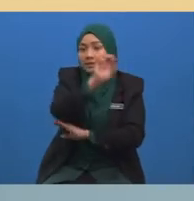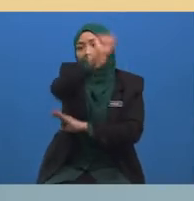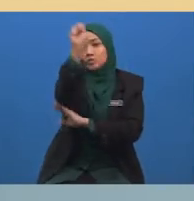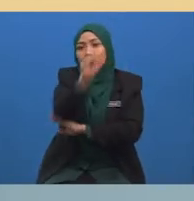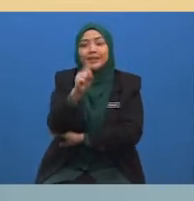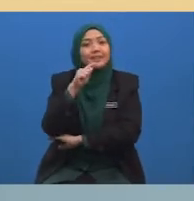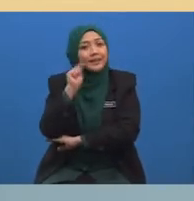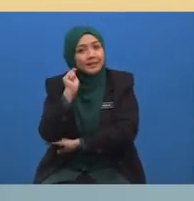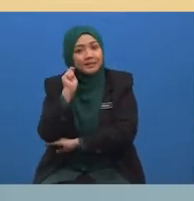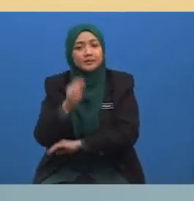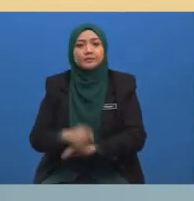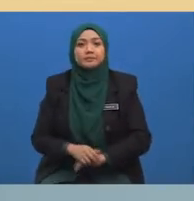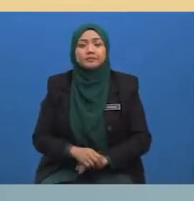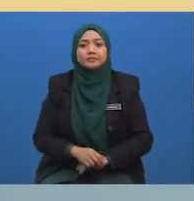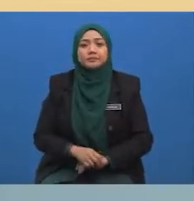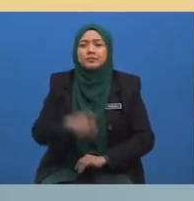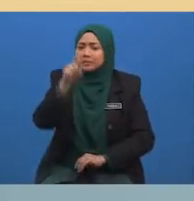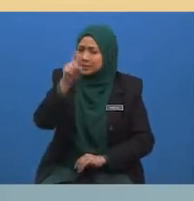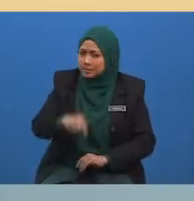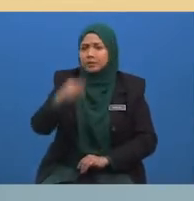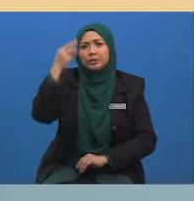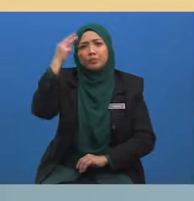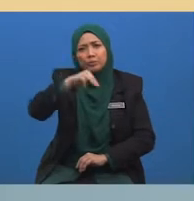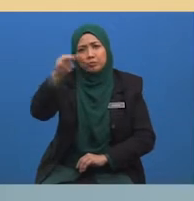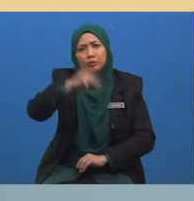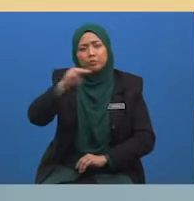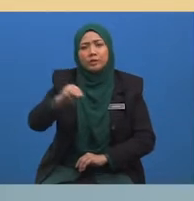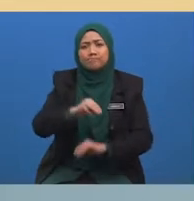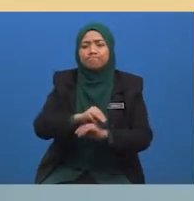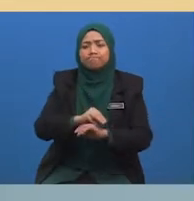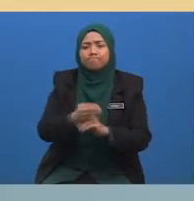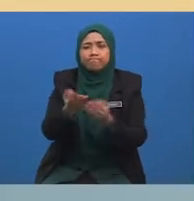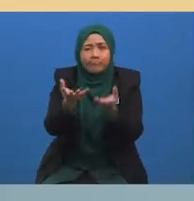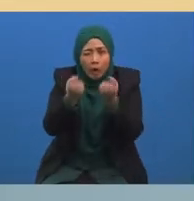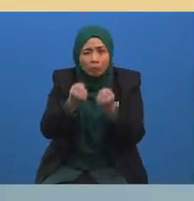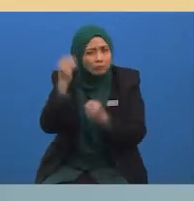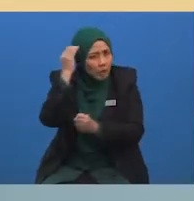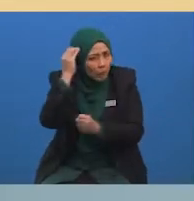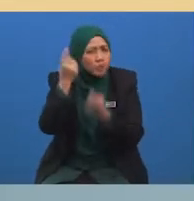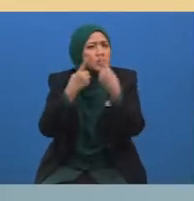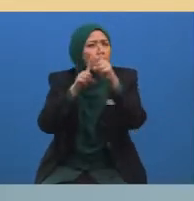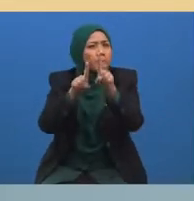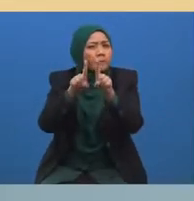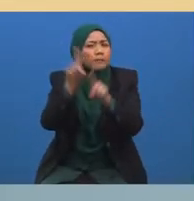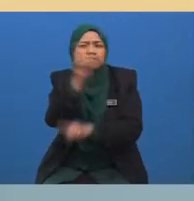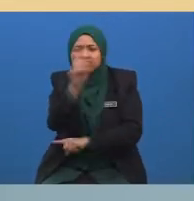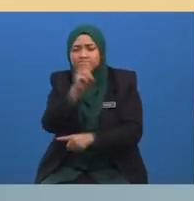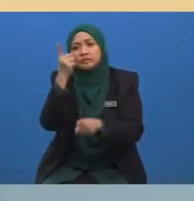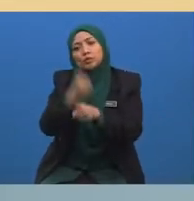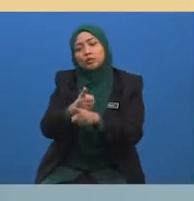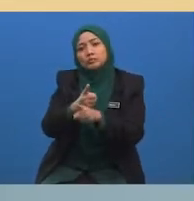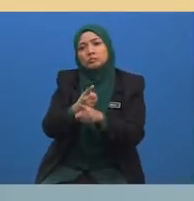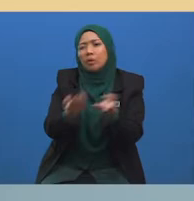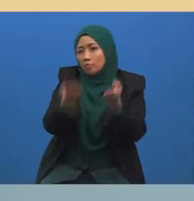tadi. Mesti murid-murid tidak sabar untuk mengetahui jawapan. Adakah